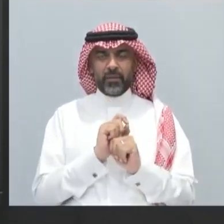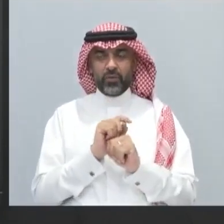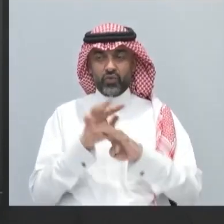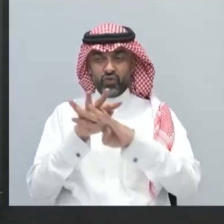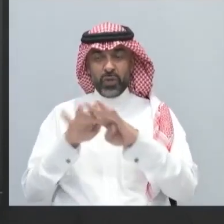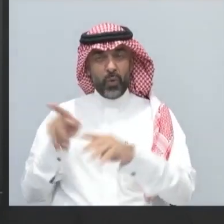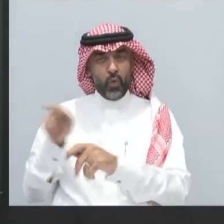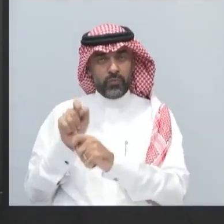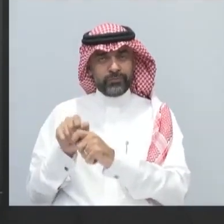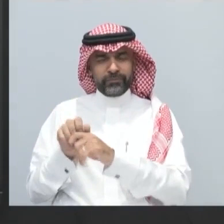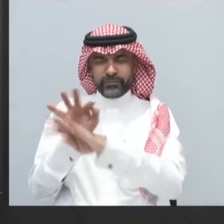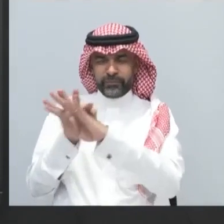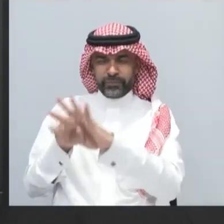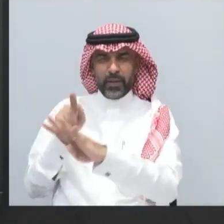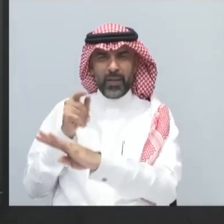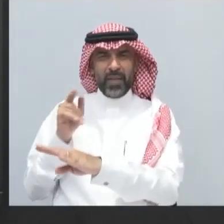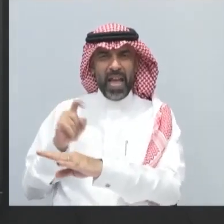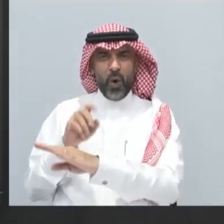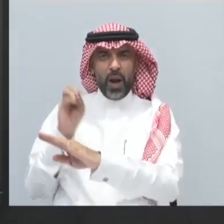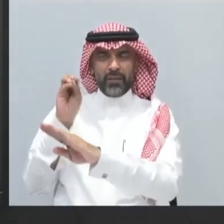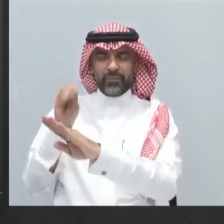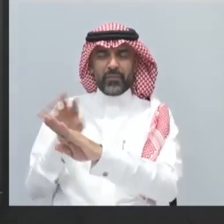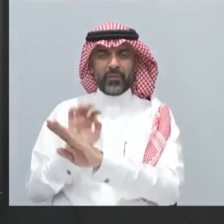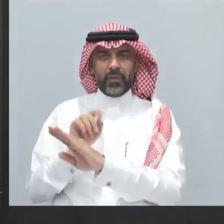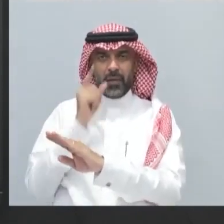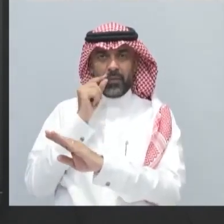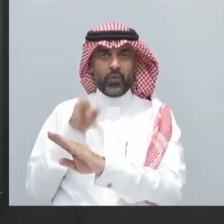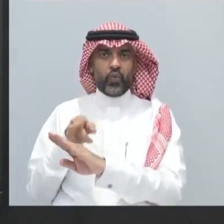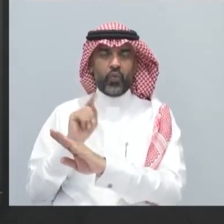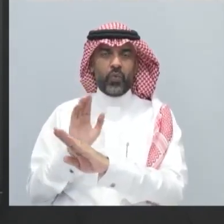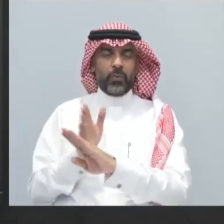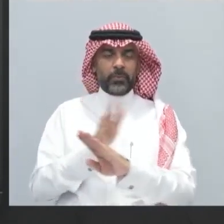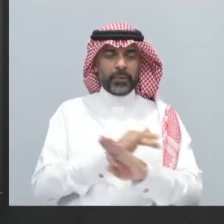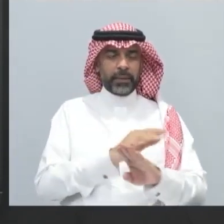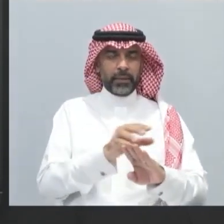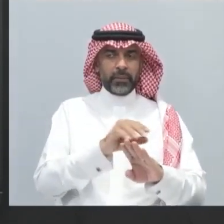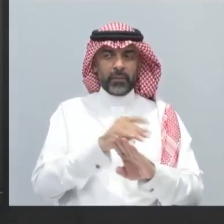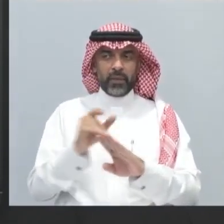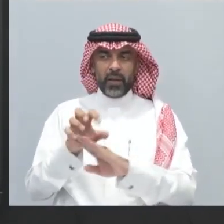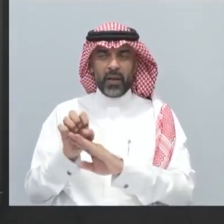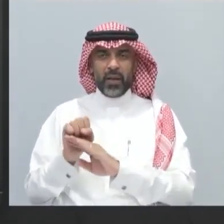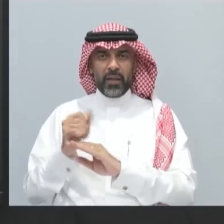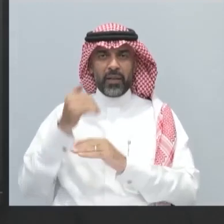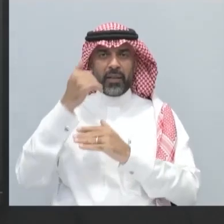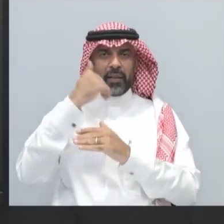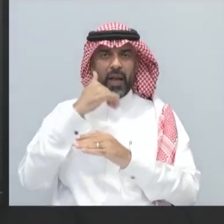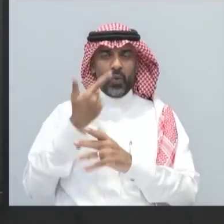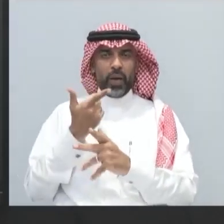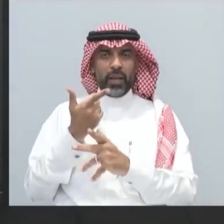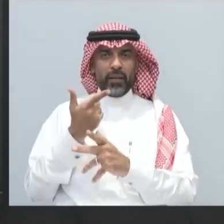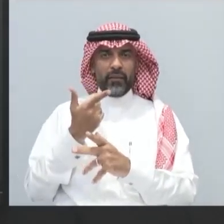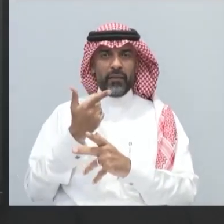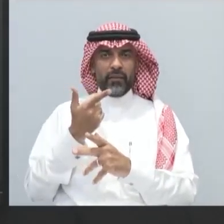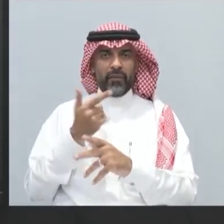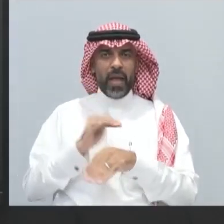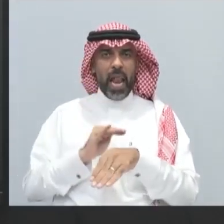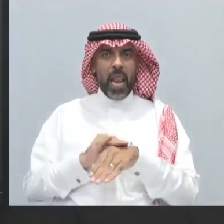هو يصنعها ثم يلتقط هذه الحيوانات المنويه ويخزنها داخل تجويف اين موجود هذا التجويف